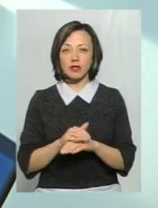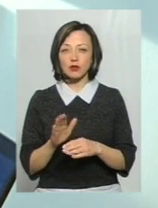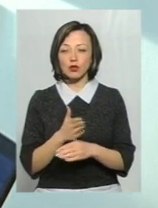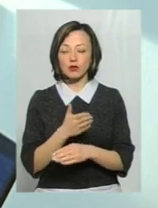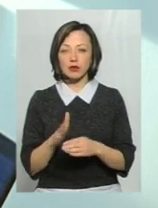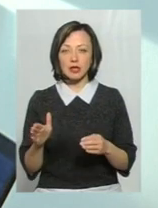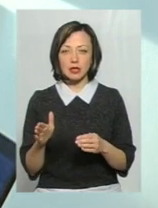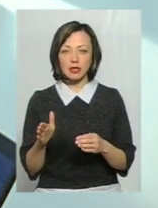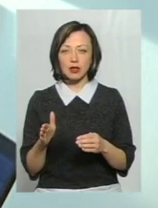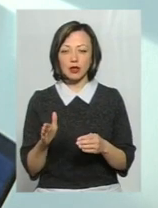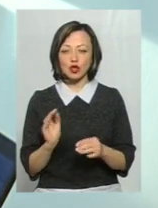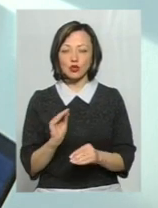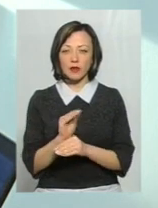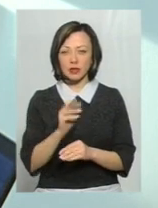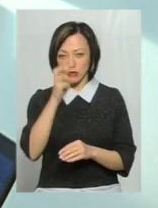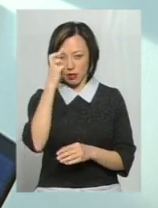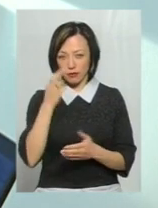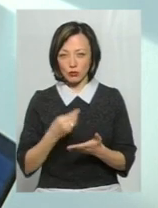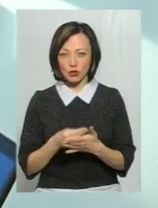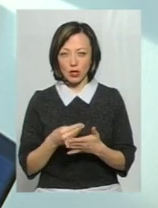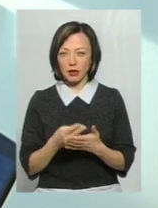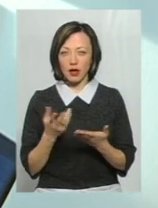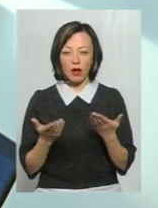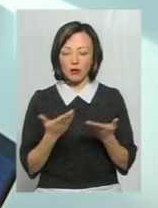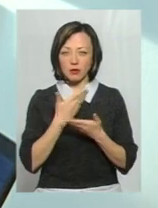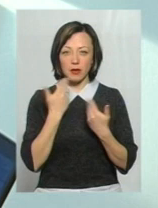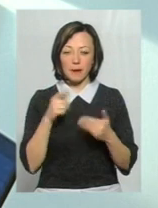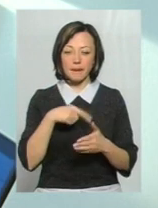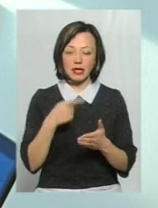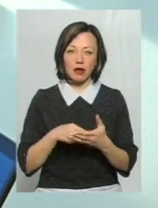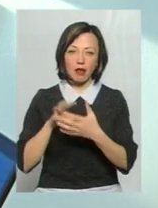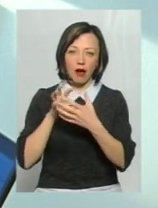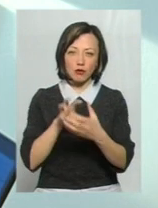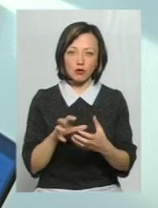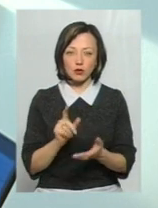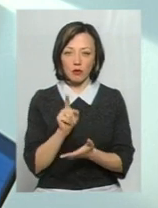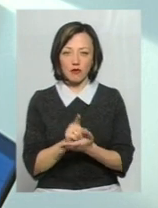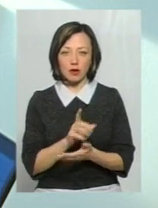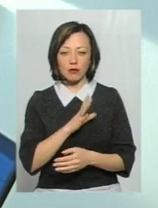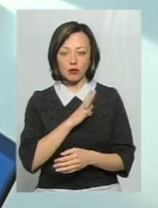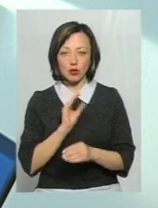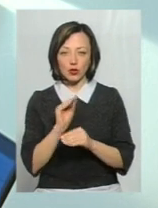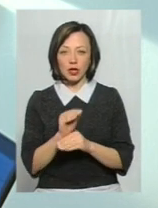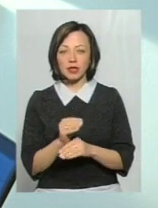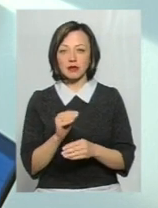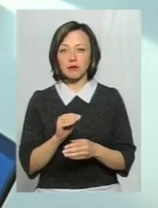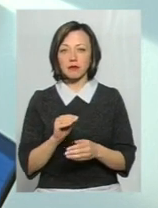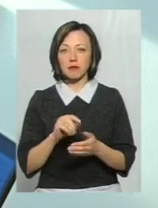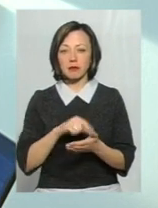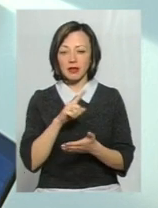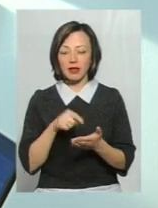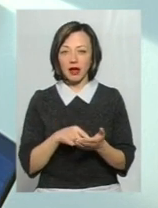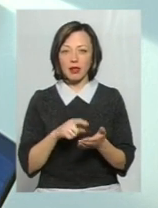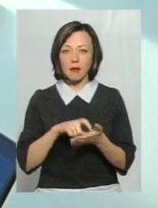ту субвенцію з державного бюджету, яку не розподілили. Це питання автобусів, які ми повинні були додати. Це питання кабінетів,